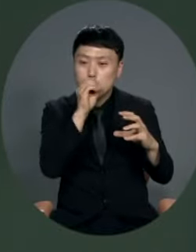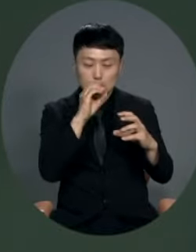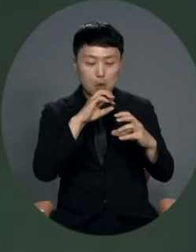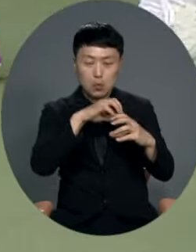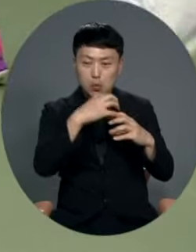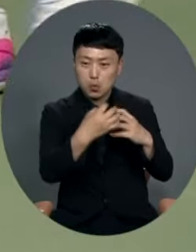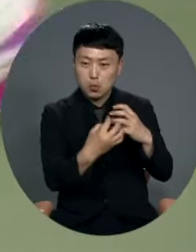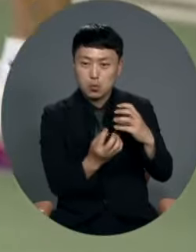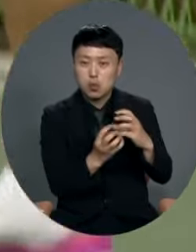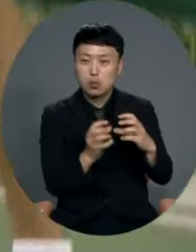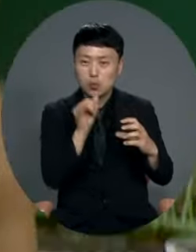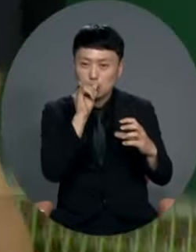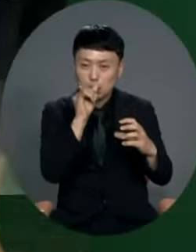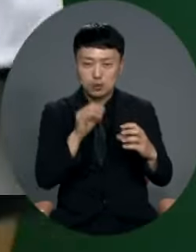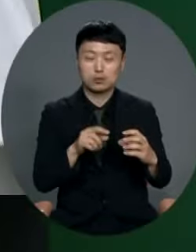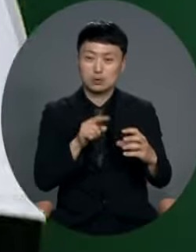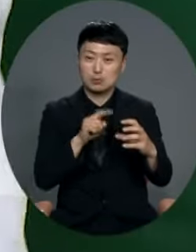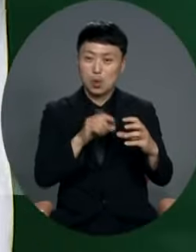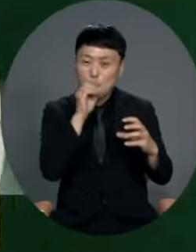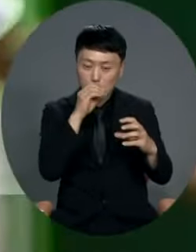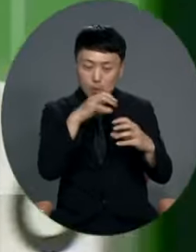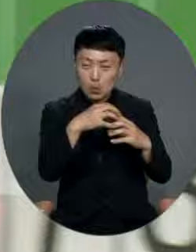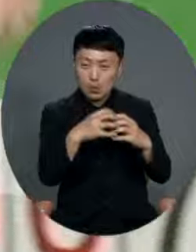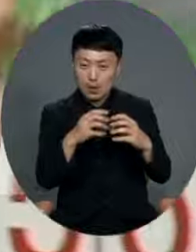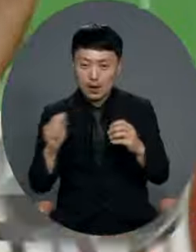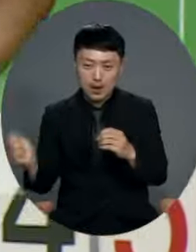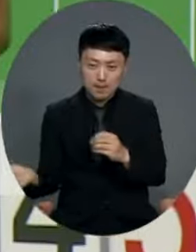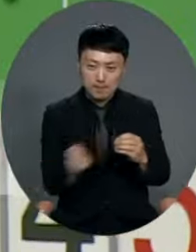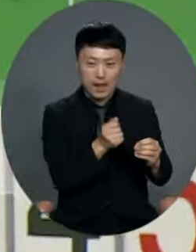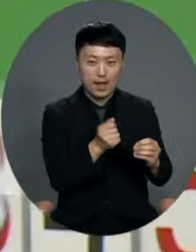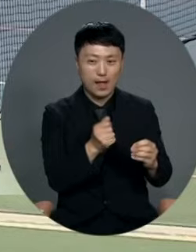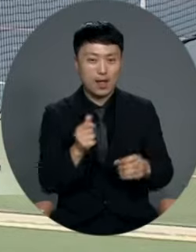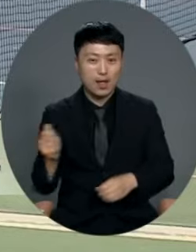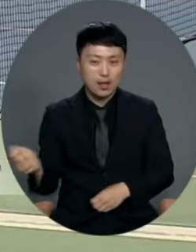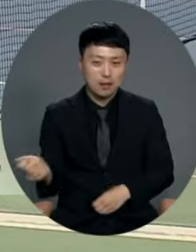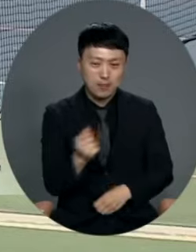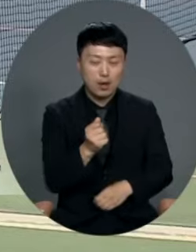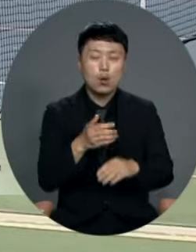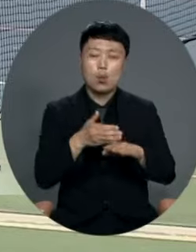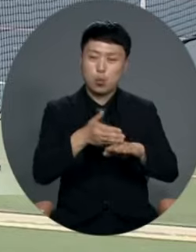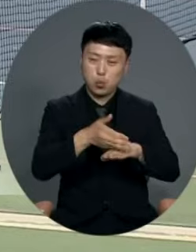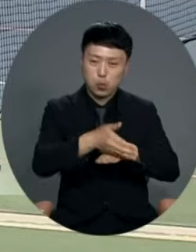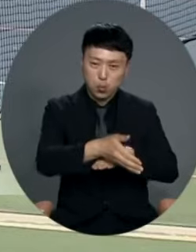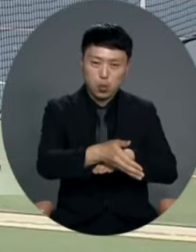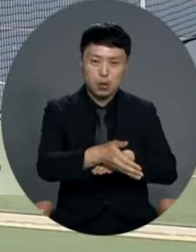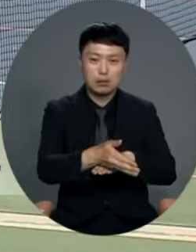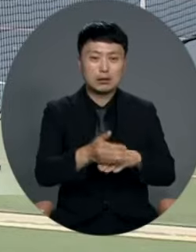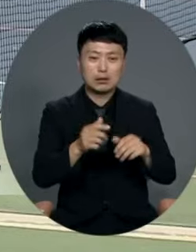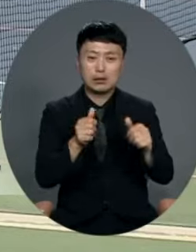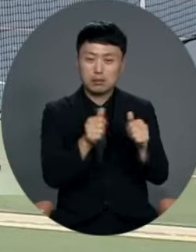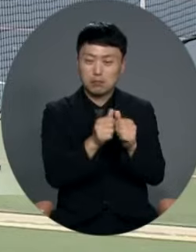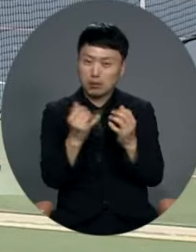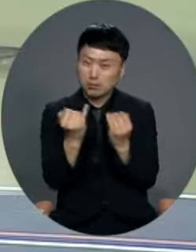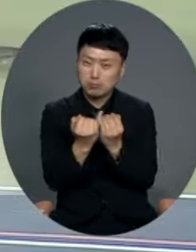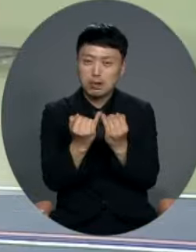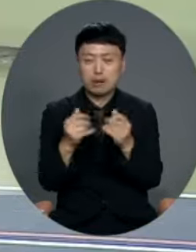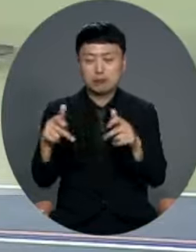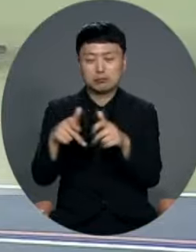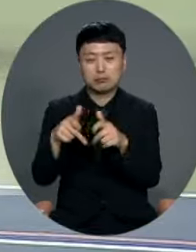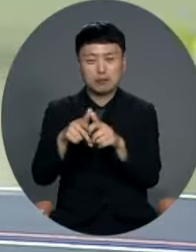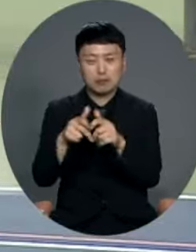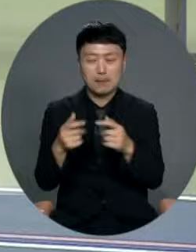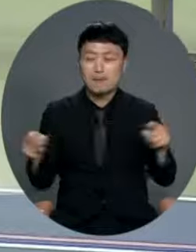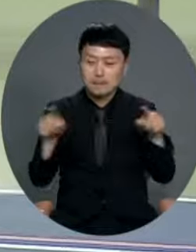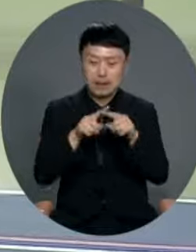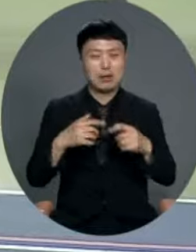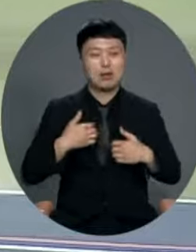있습니다. 이 구멍 때문에 공을 강하게 쳐도 속도가 빠르지 않아 남녀노소, 장애인들도